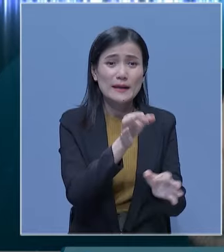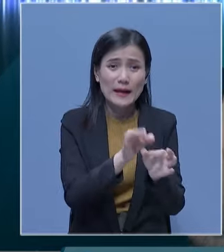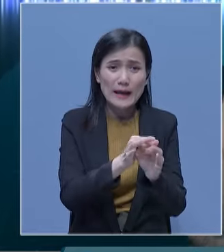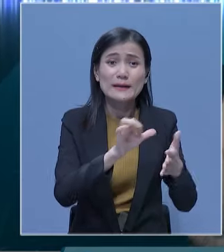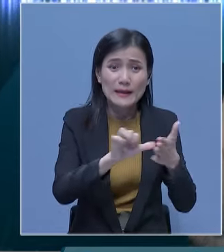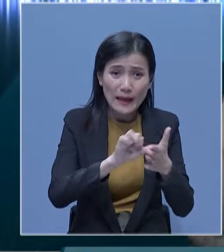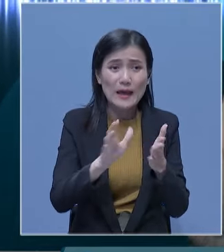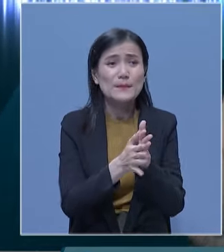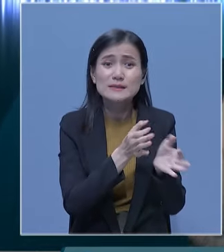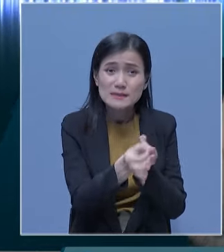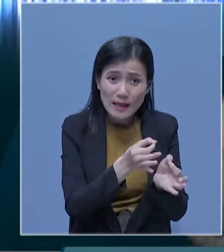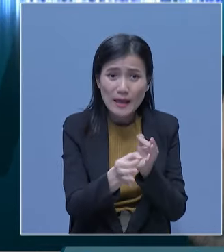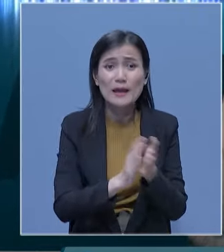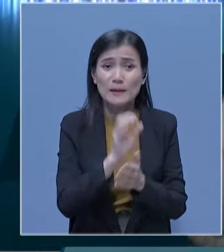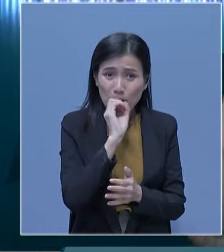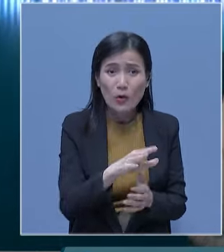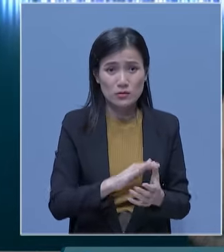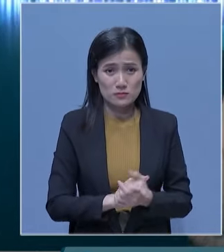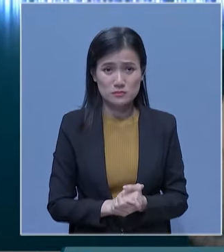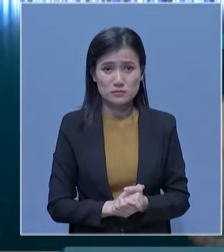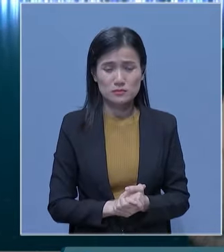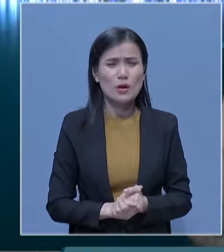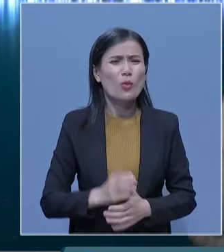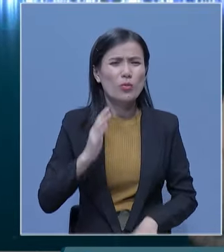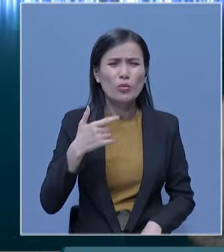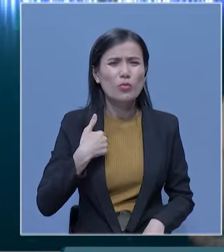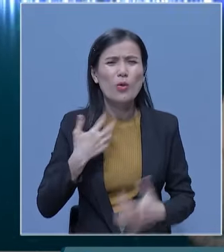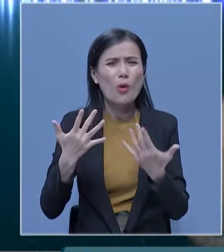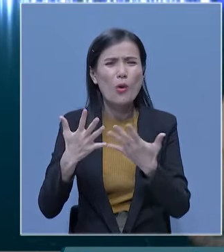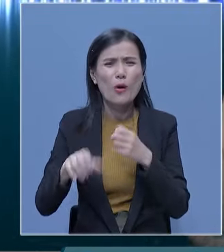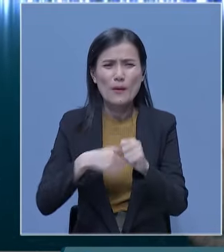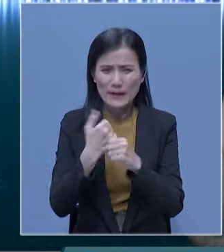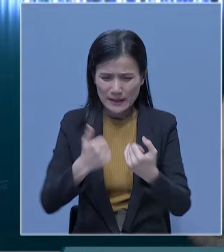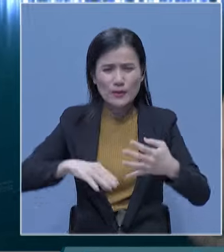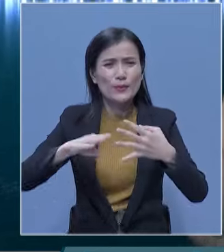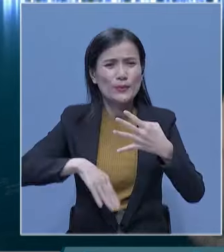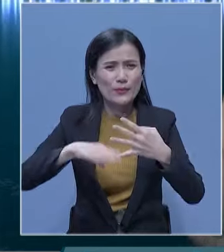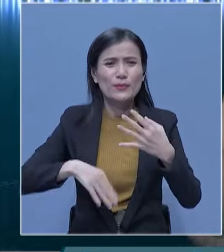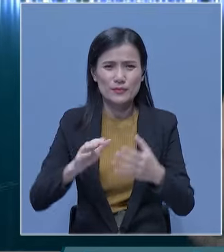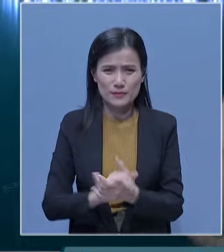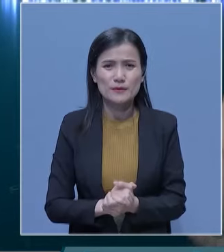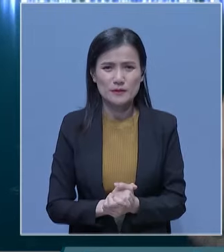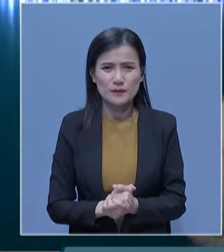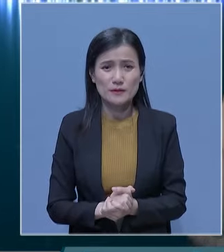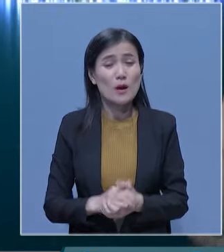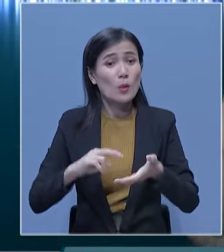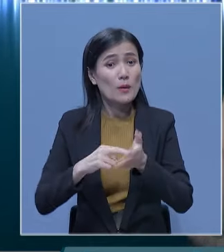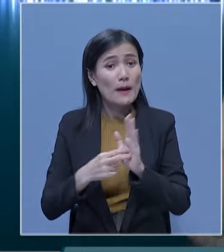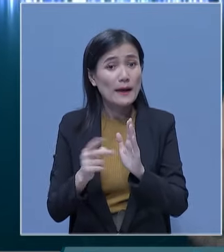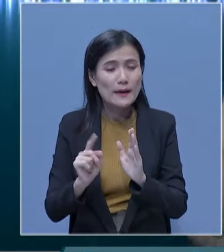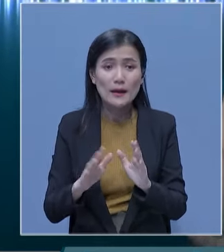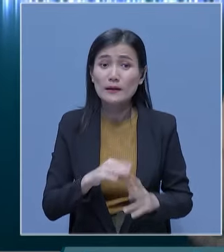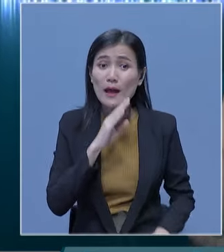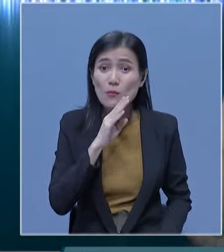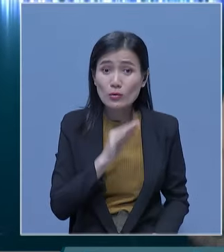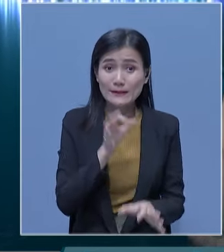ชี้แจงไม่ได้เนี่ยเราถึงจะปิดนู่นครับประมาณปลายปี ค่ะเท่ากับว่าขั้นตอนคือถ้าสมมติว่าบัญชี